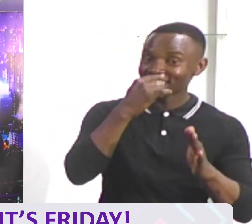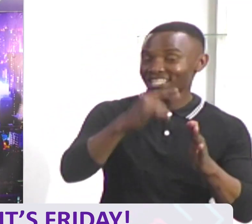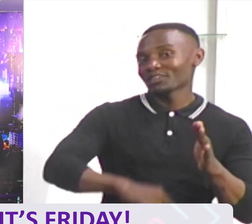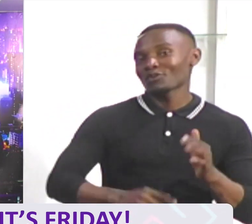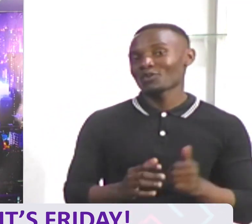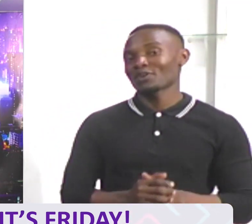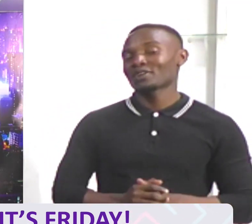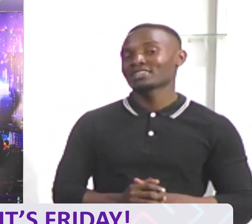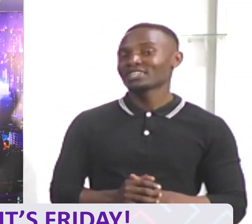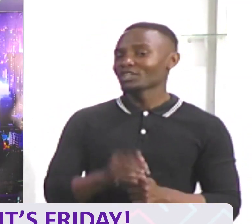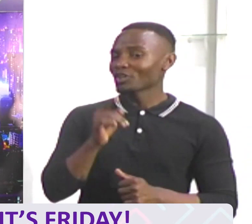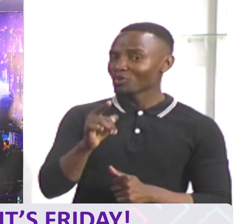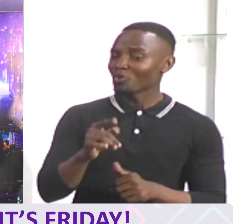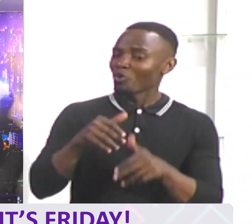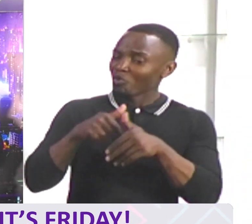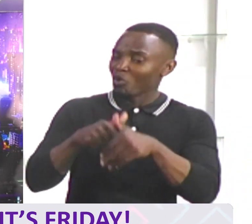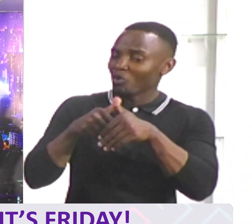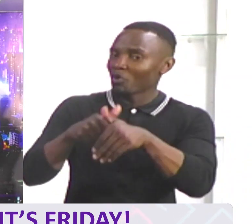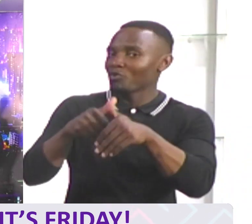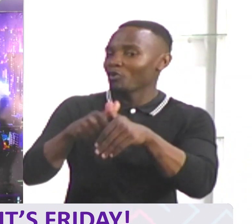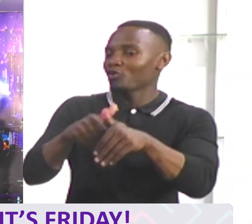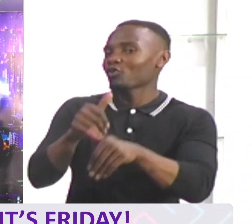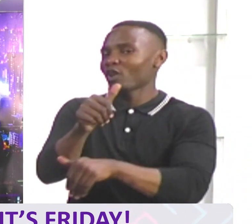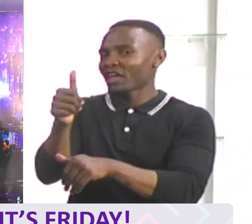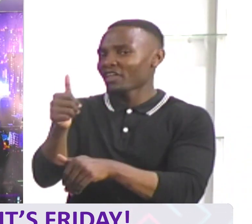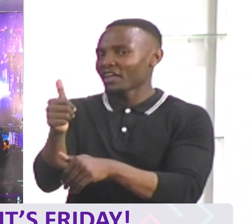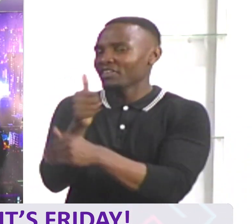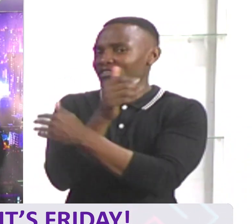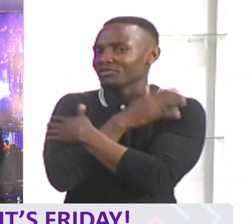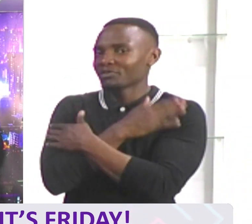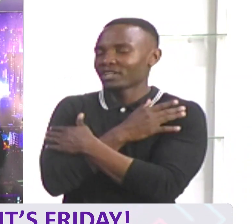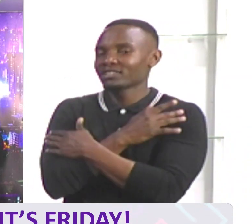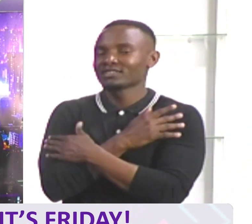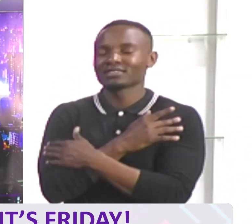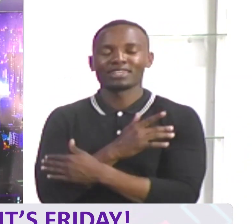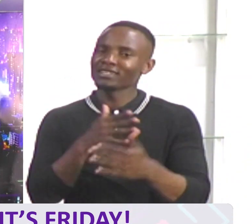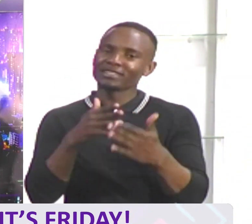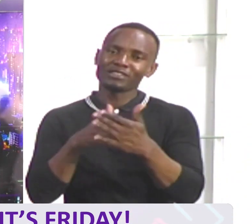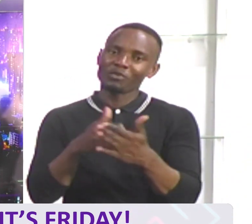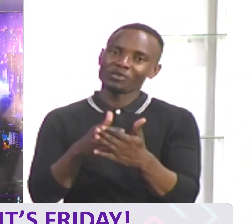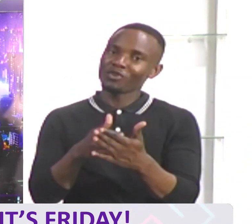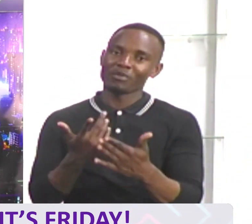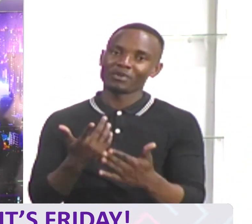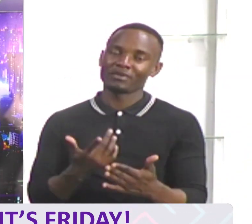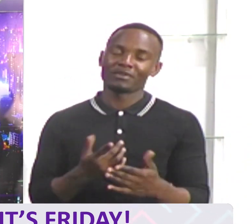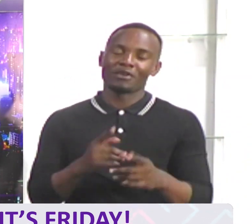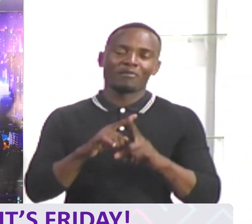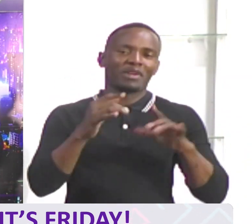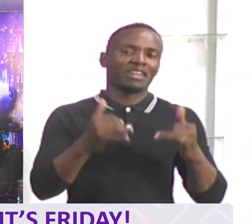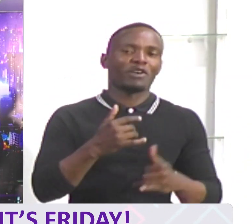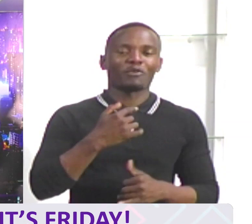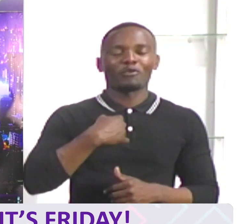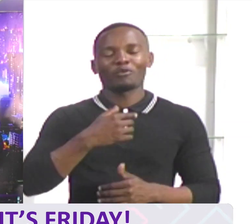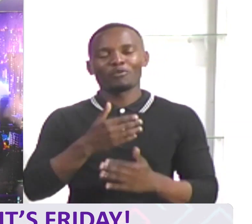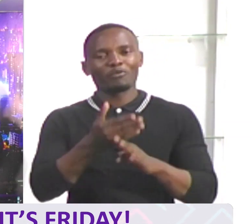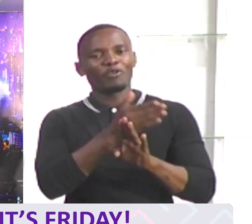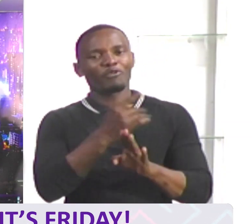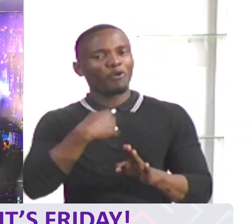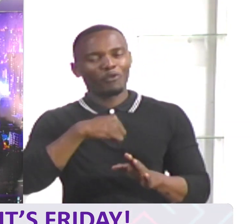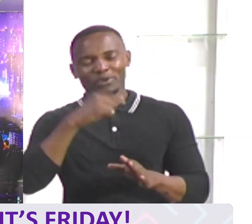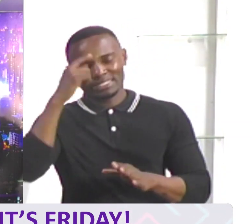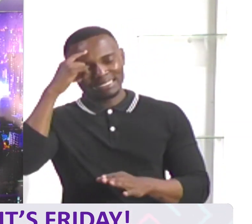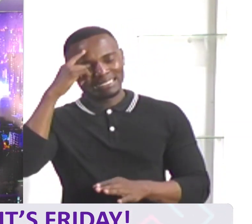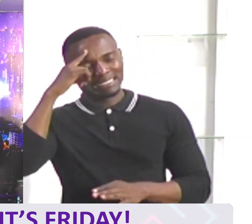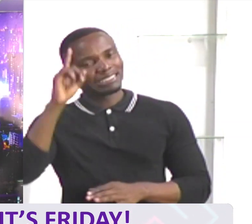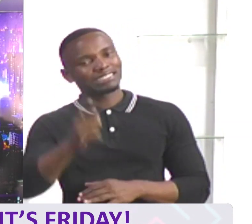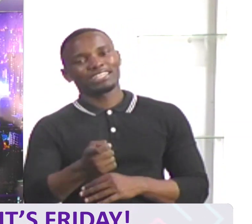anatuambia mamodo maths anakuambia acha piga dafu mtu wangu. Acha story mimi. Acha story mimi. Ah, haiwezi watu mwaga na rende. Unajua? Si ni ile rende ya